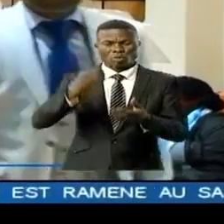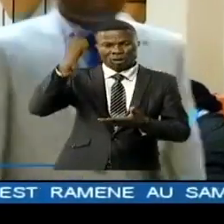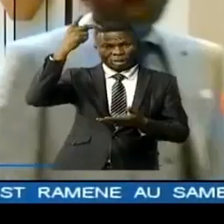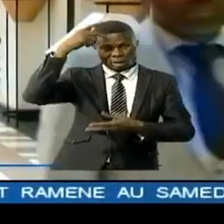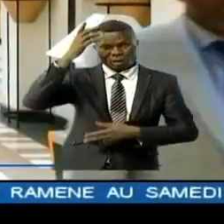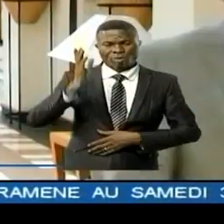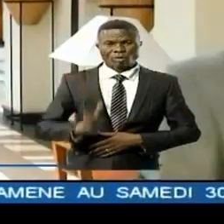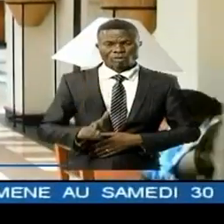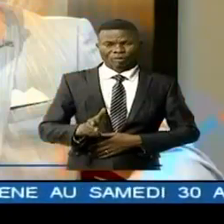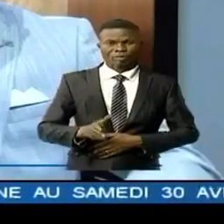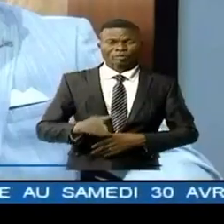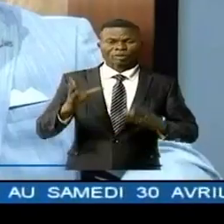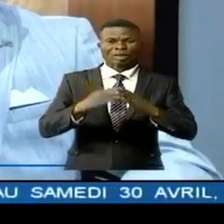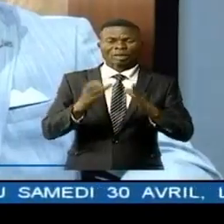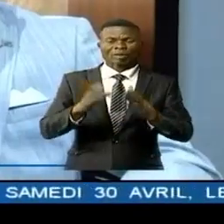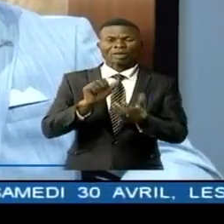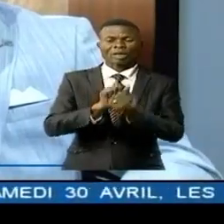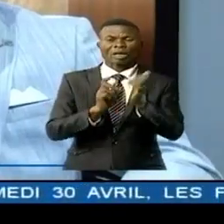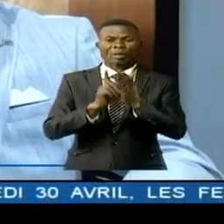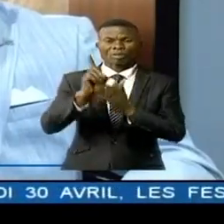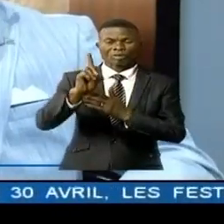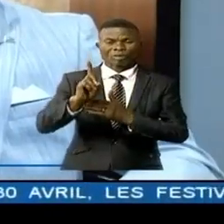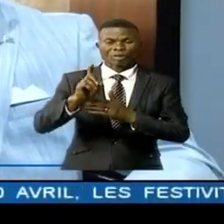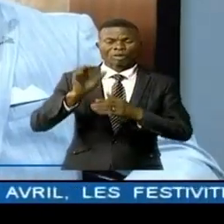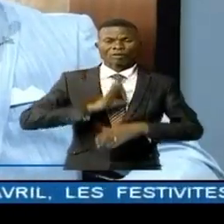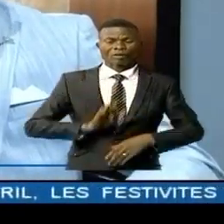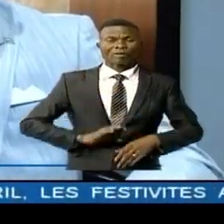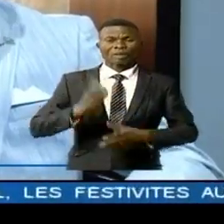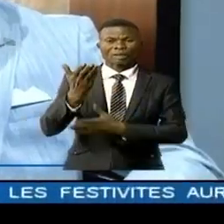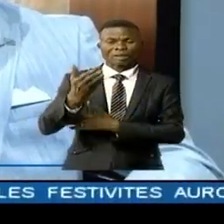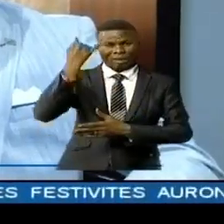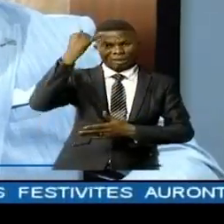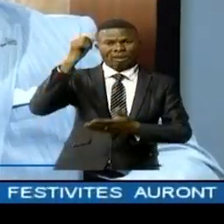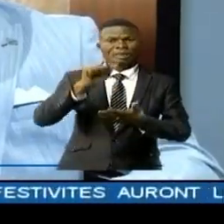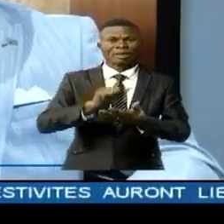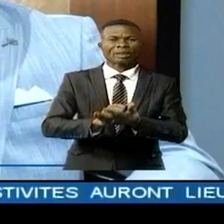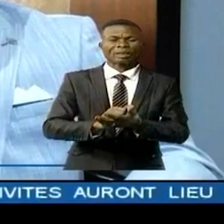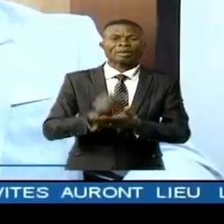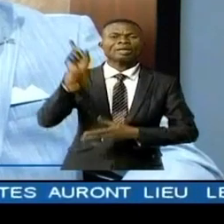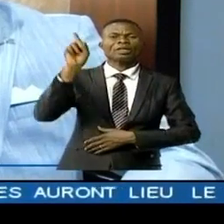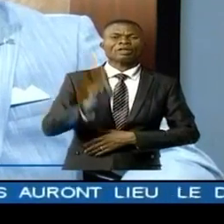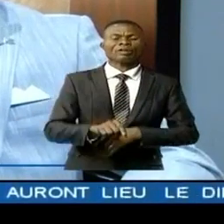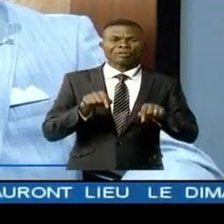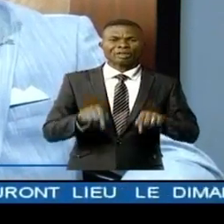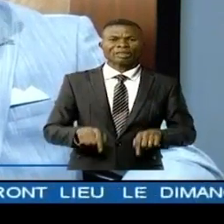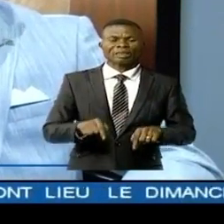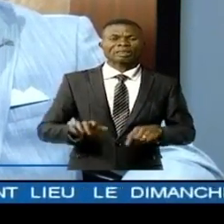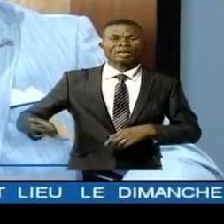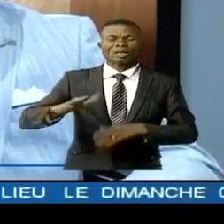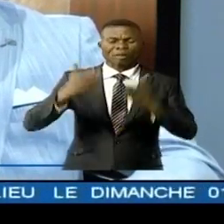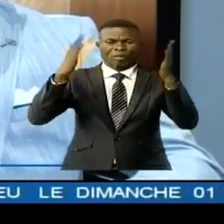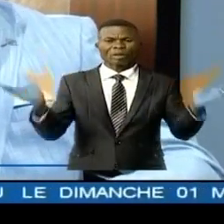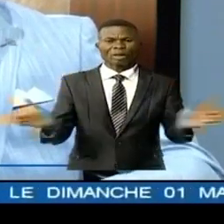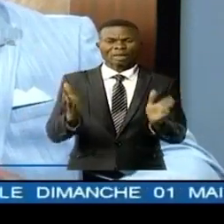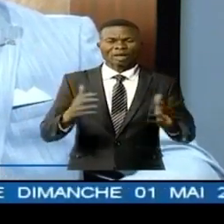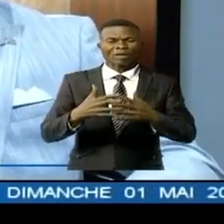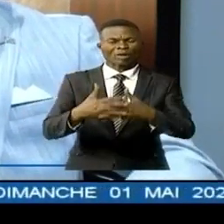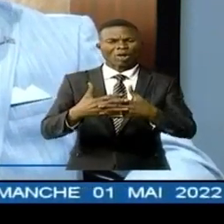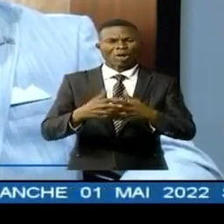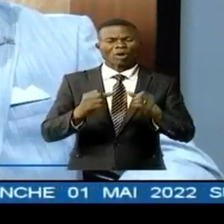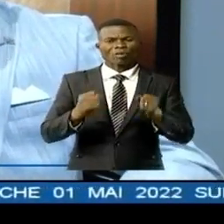avec la diplomatie du développement qui prône le chef de l'état dans ce contexte vrai qu'il vient pour renforcer le partenariat